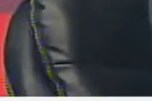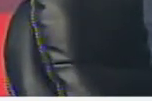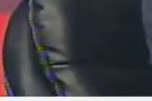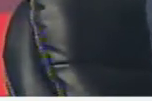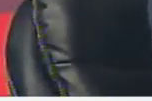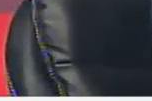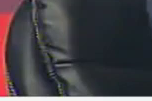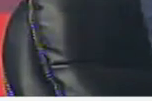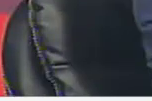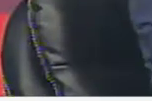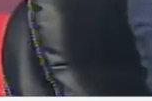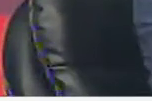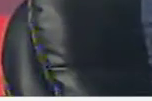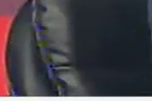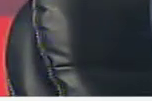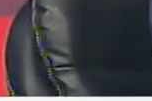kujaza form na